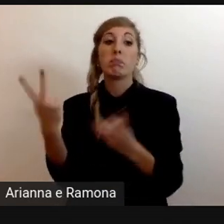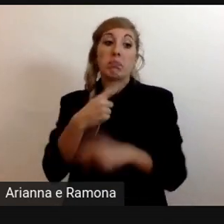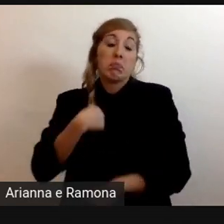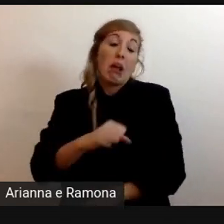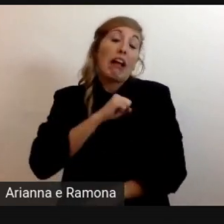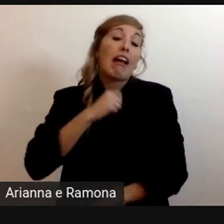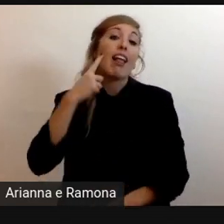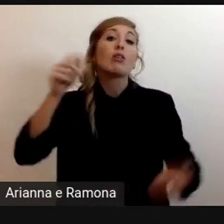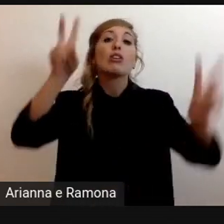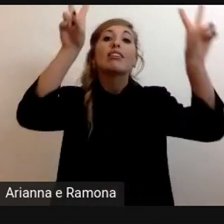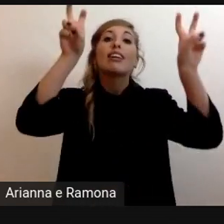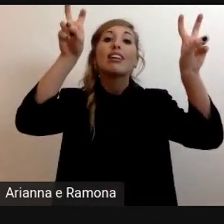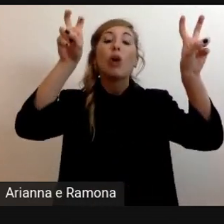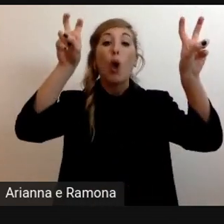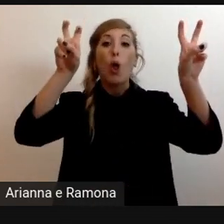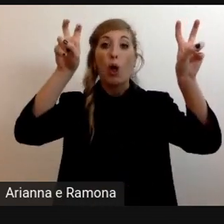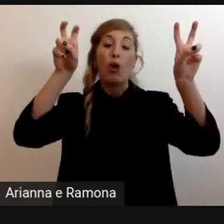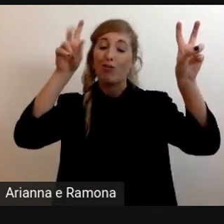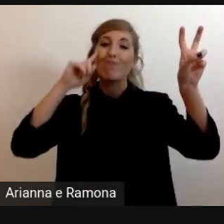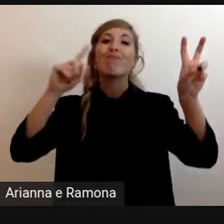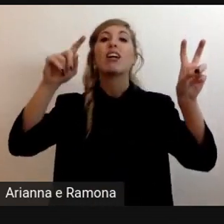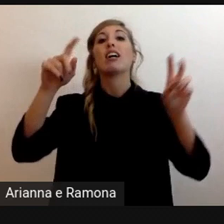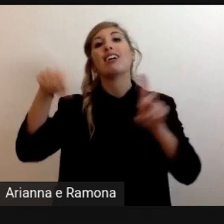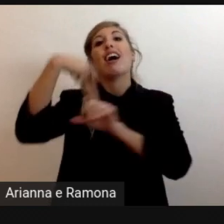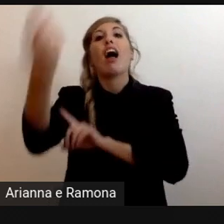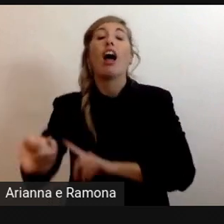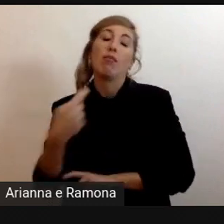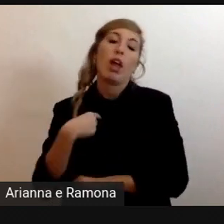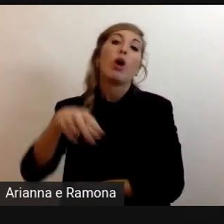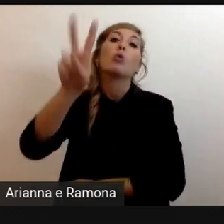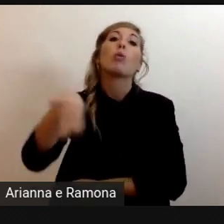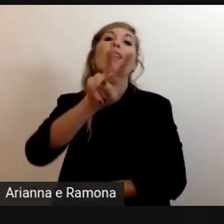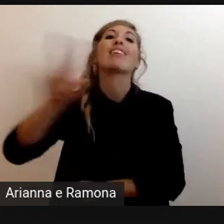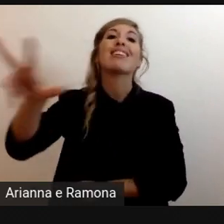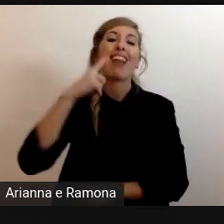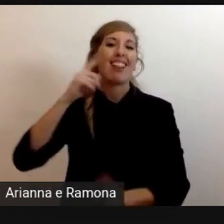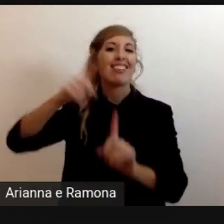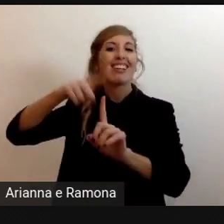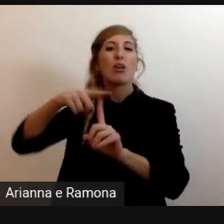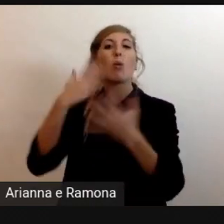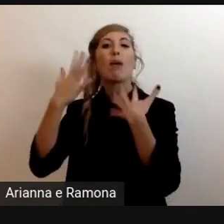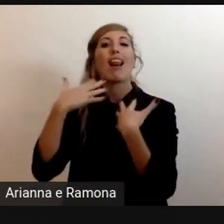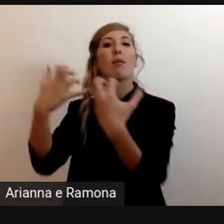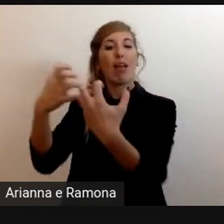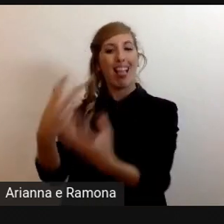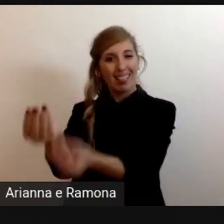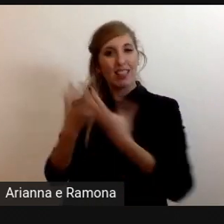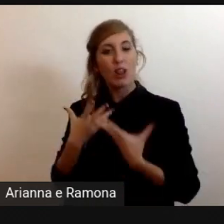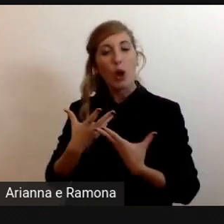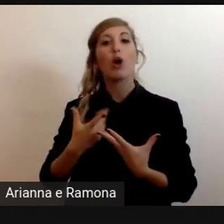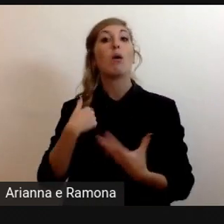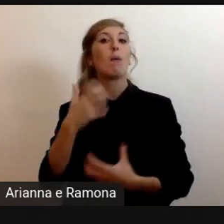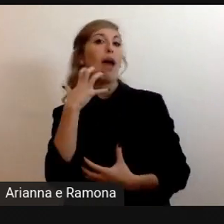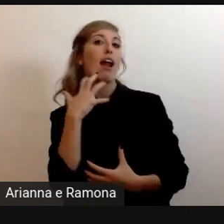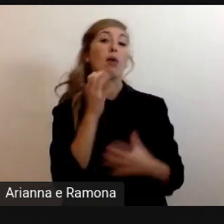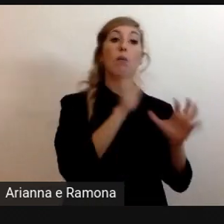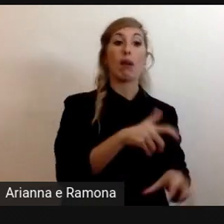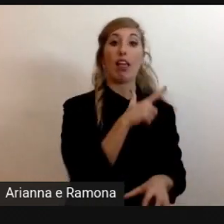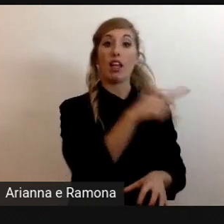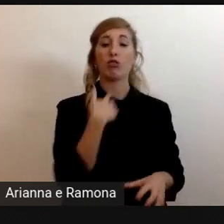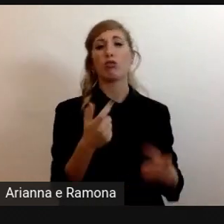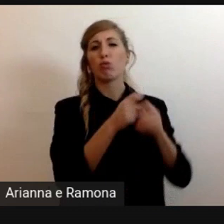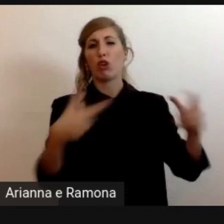titolo del 2023 il titolo che ci ha assegnato il parlamento insieme a brescia come le due città che più hanno